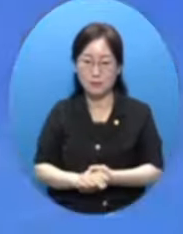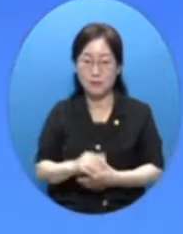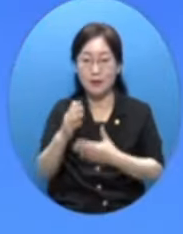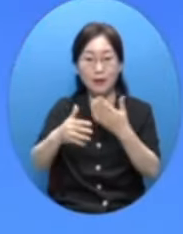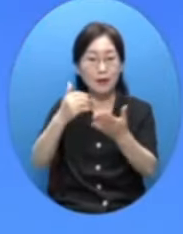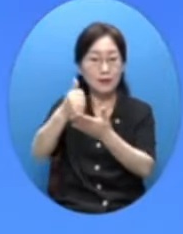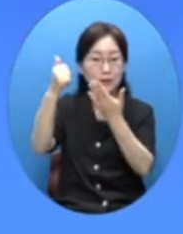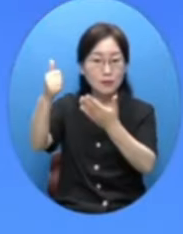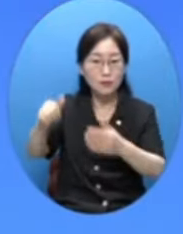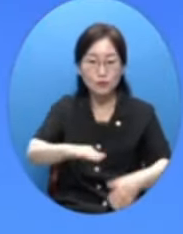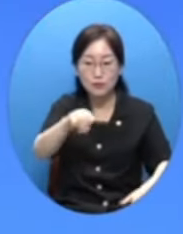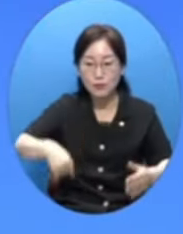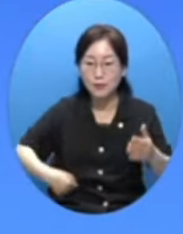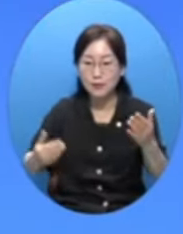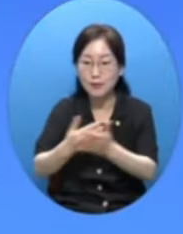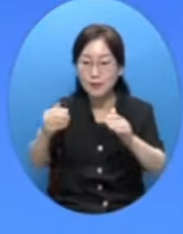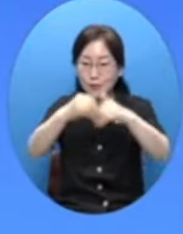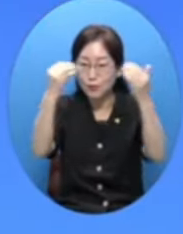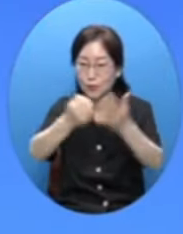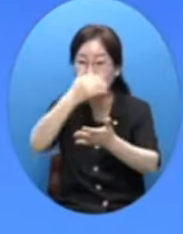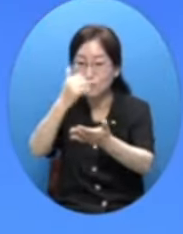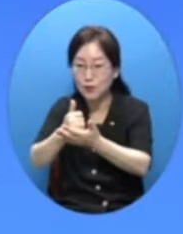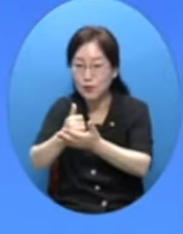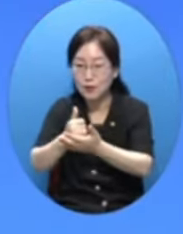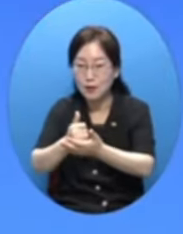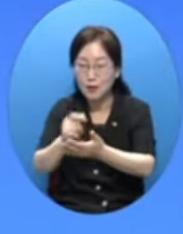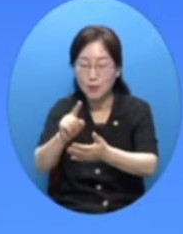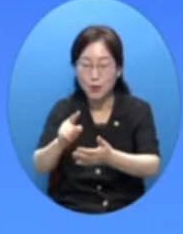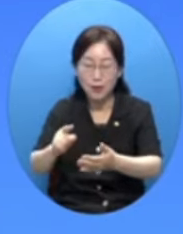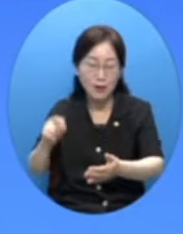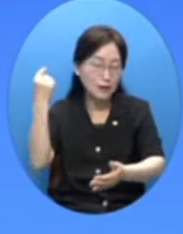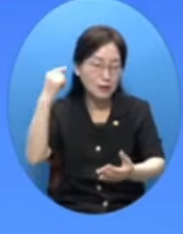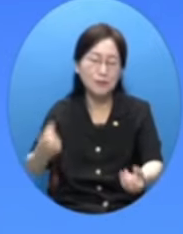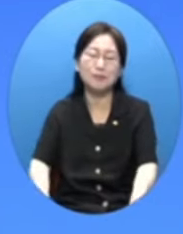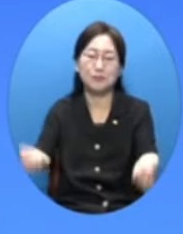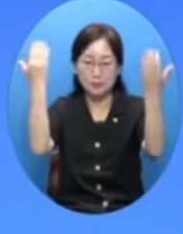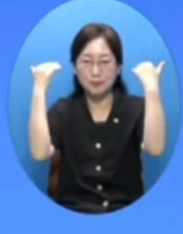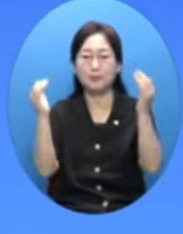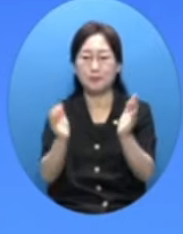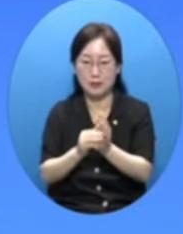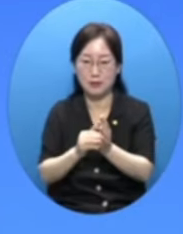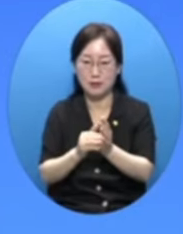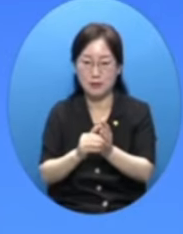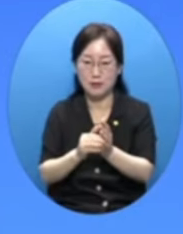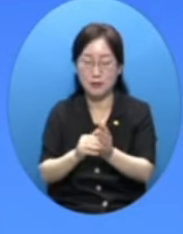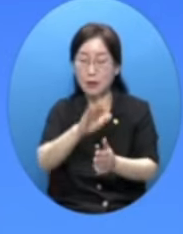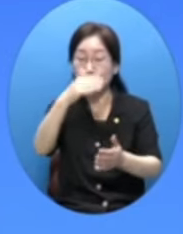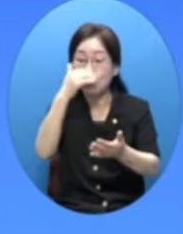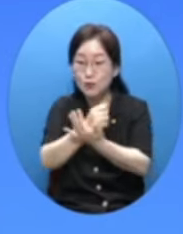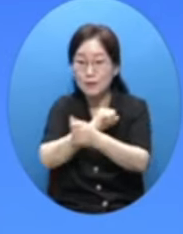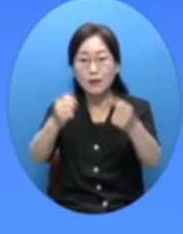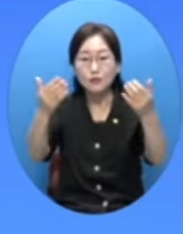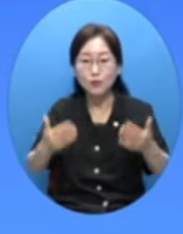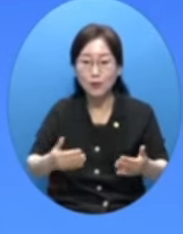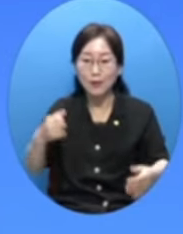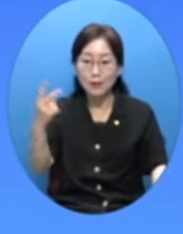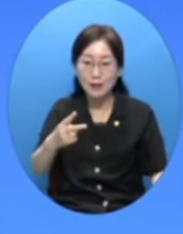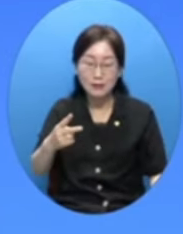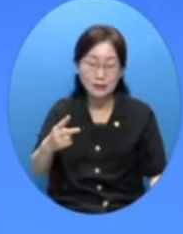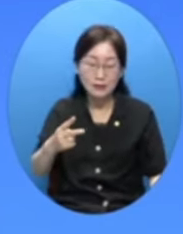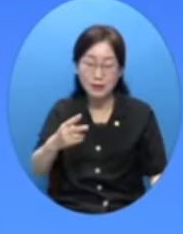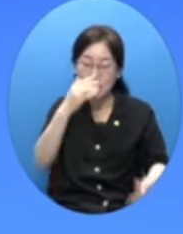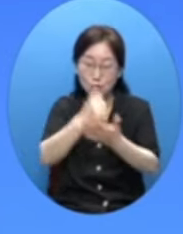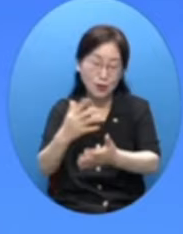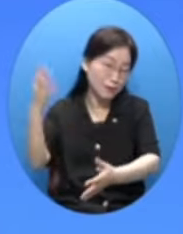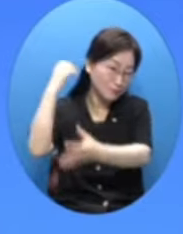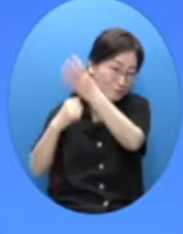하나님께서는 우리가 회개한 모든 죄를 주님의 등 뒤로 던져버리셨다고 말씀합니다. 우리 죄를 사하시고 다시는 그 죄를